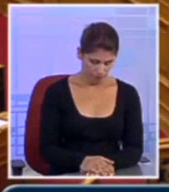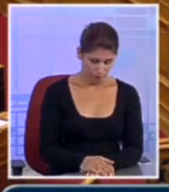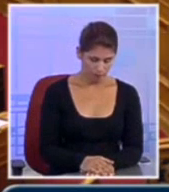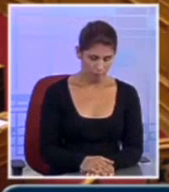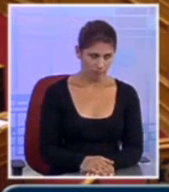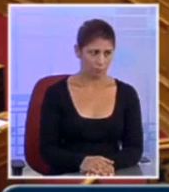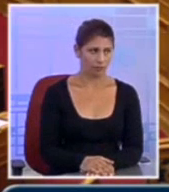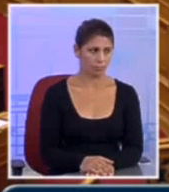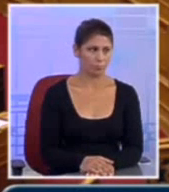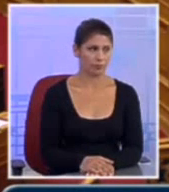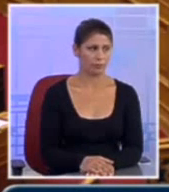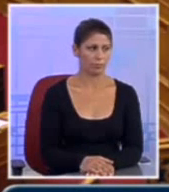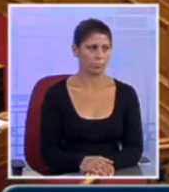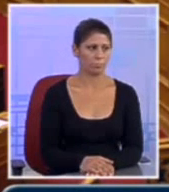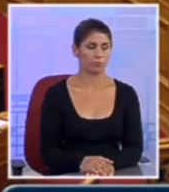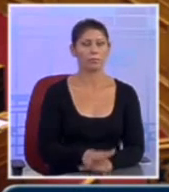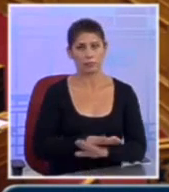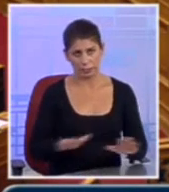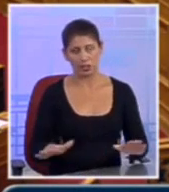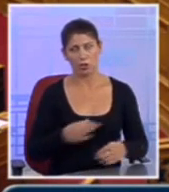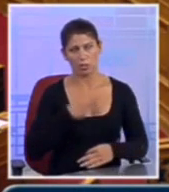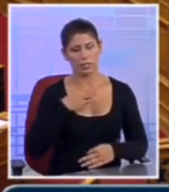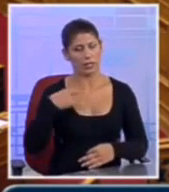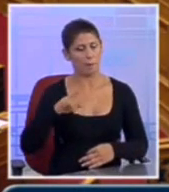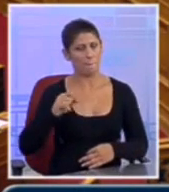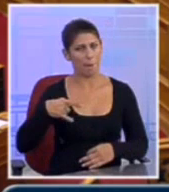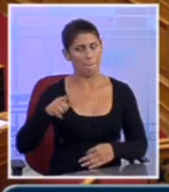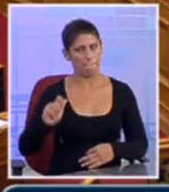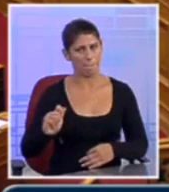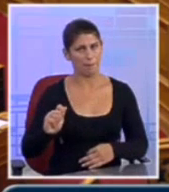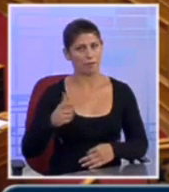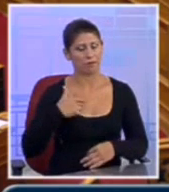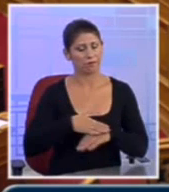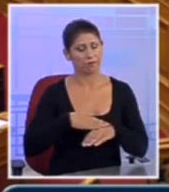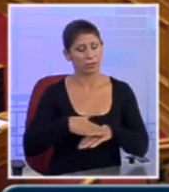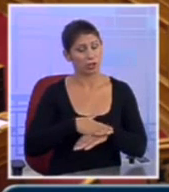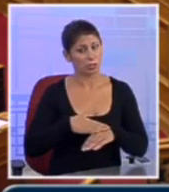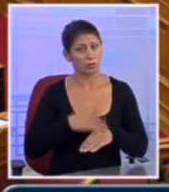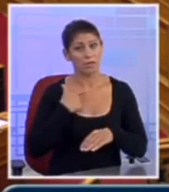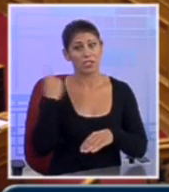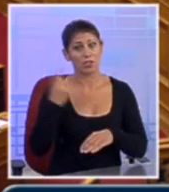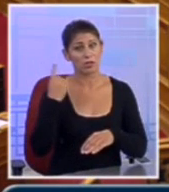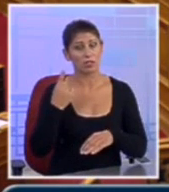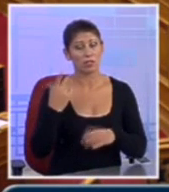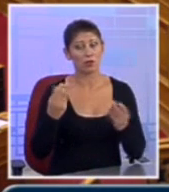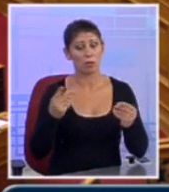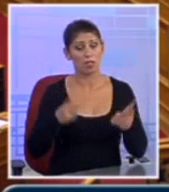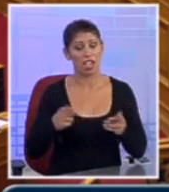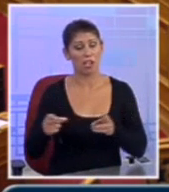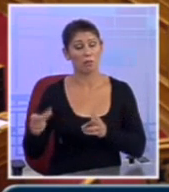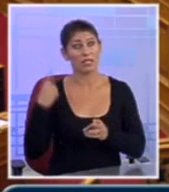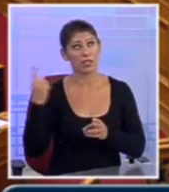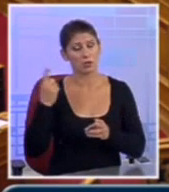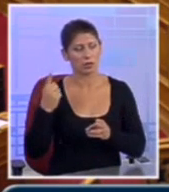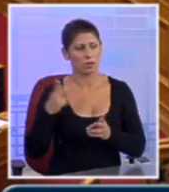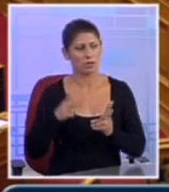Κύριε Παπά. Κλείστε. Ειλικρινώς, κύριε Πρόεδρε, ζητώ συγγνώμη και από το σώμα. Δεν έχω συνηθίσει να μιλάω με τόσες διακοπές. Δεν